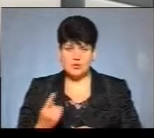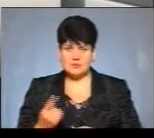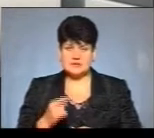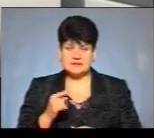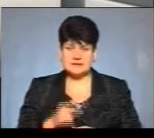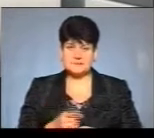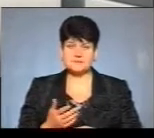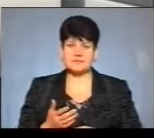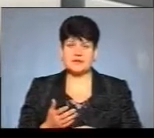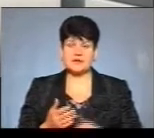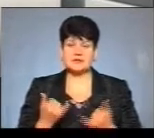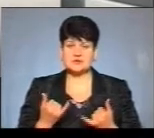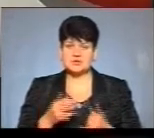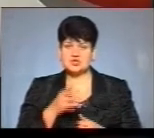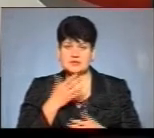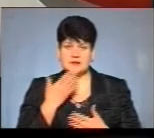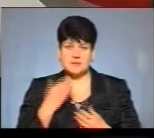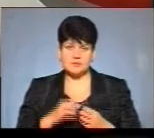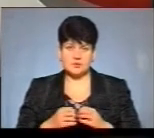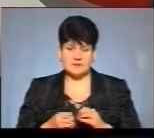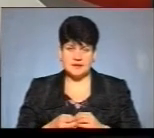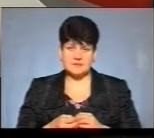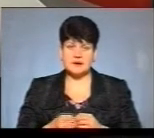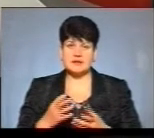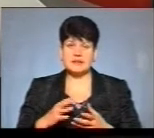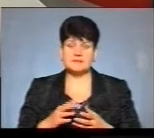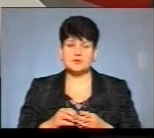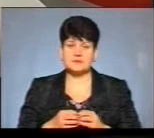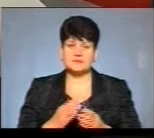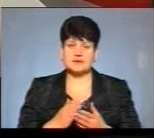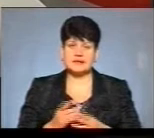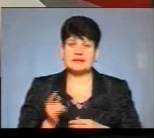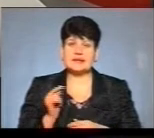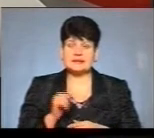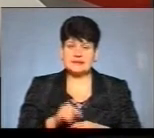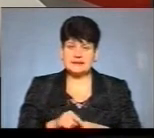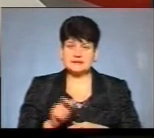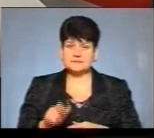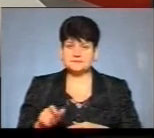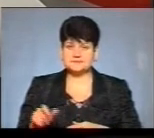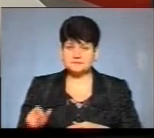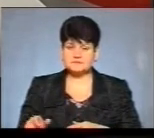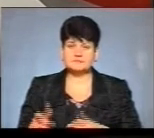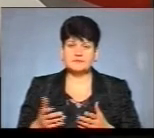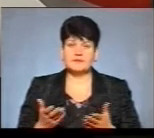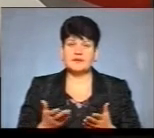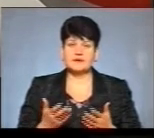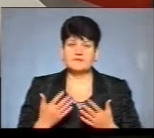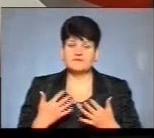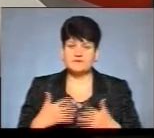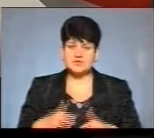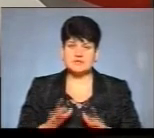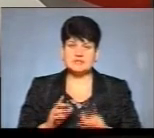і на даний час немає проблеми, але загроза є для таких пацієнтів і вже